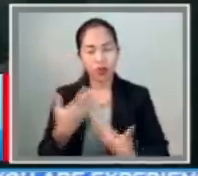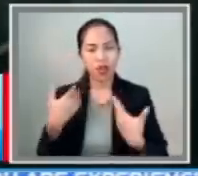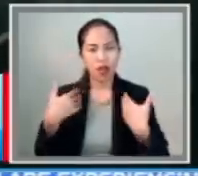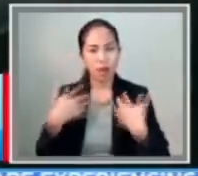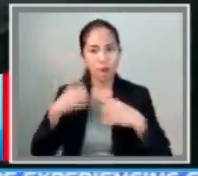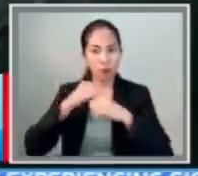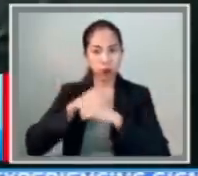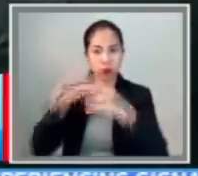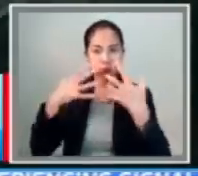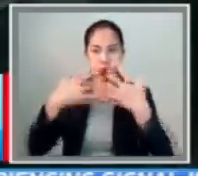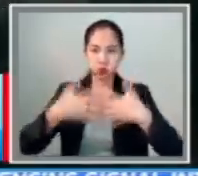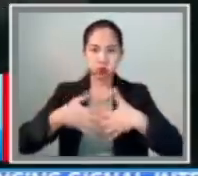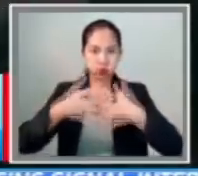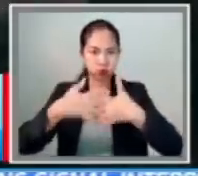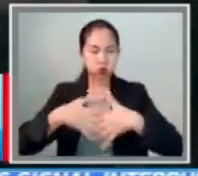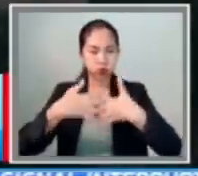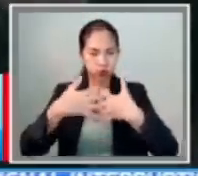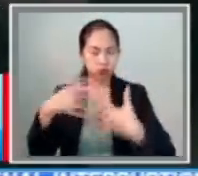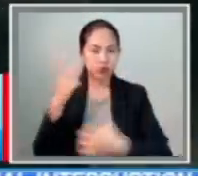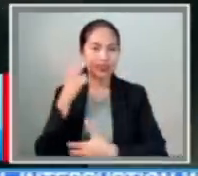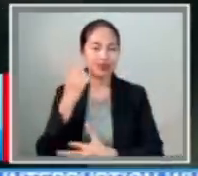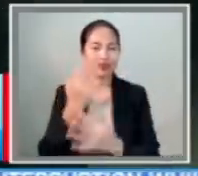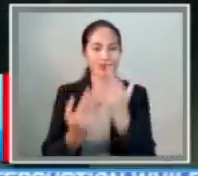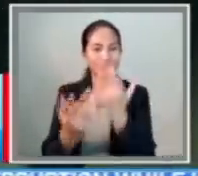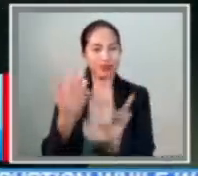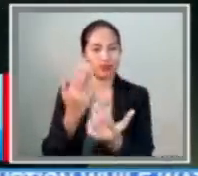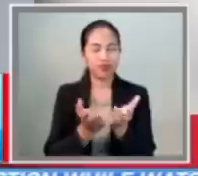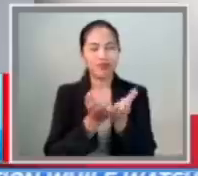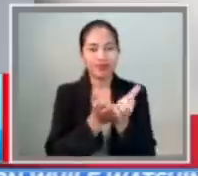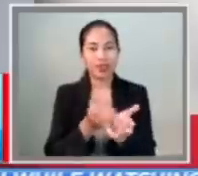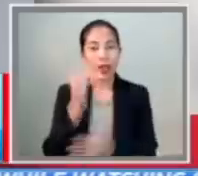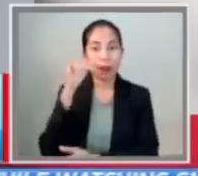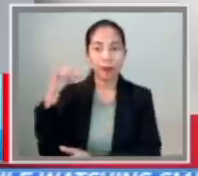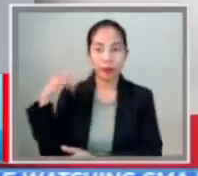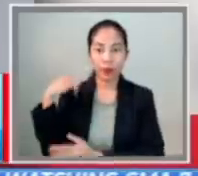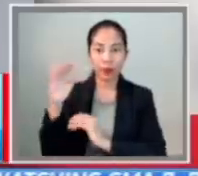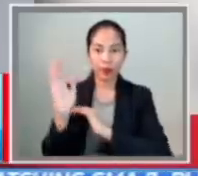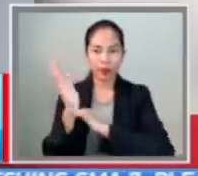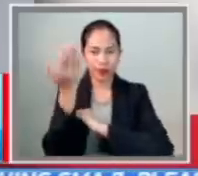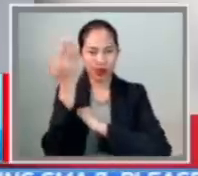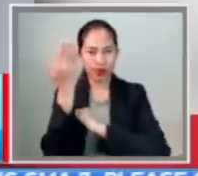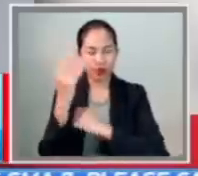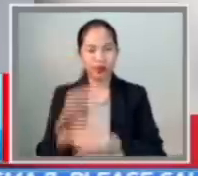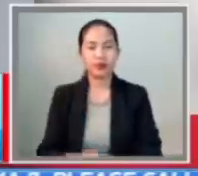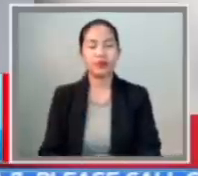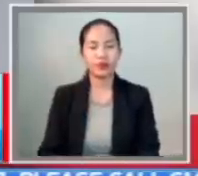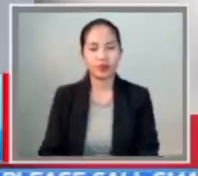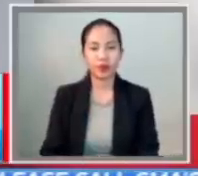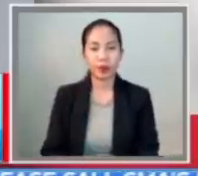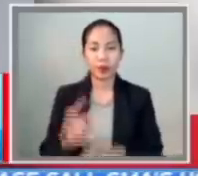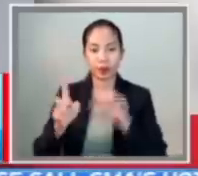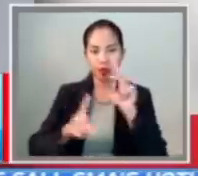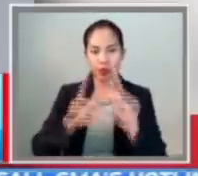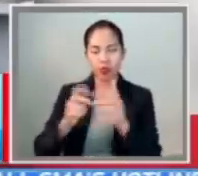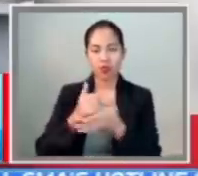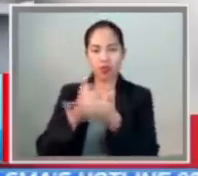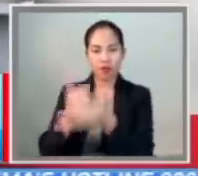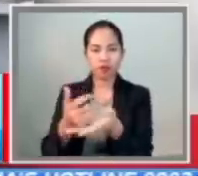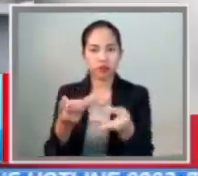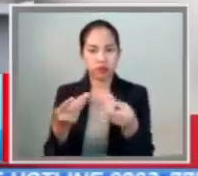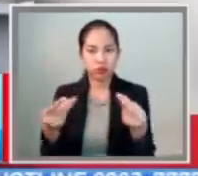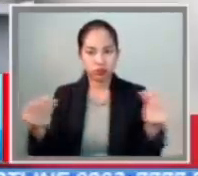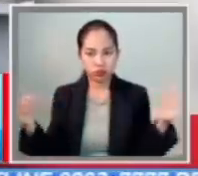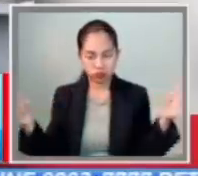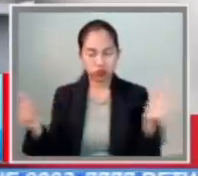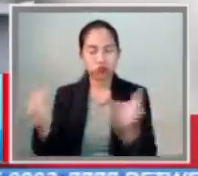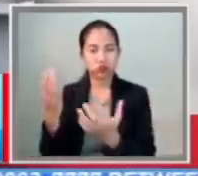ng pagsiklab ng apoy kahapon ng madaling araw. Pinagtulungan ng mga otoridad at ilang mangingisda ang pag-apula sa apoy. Naglatag din ng oil